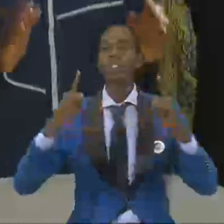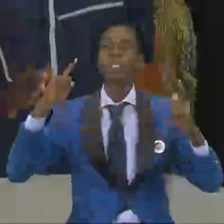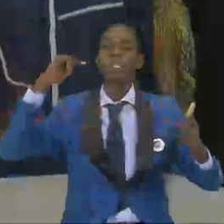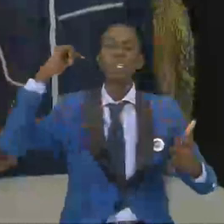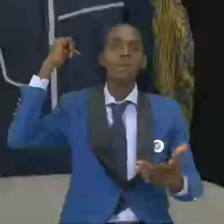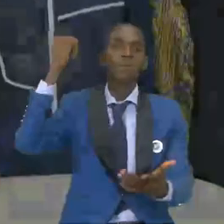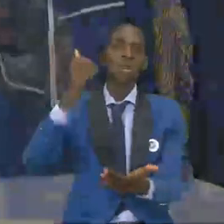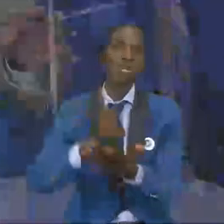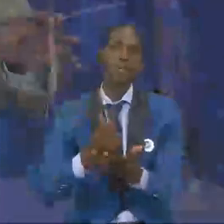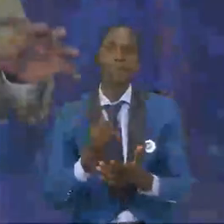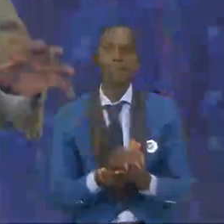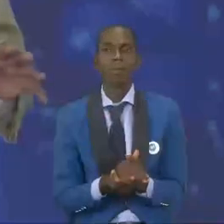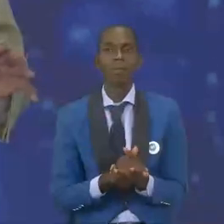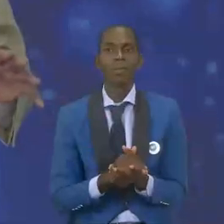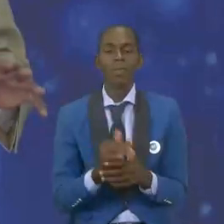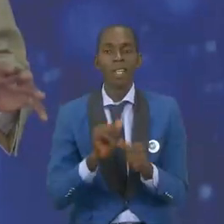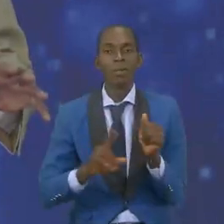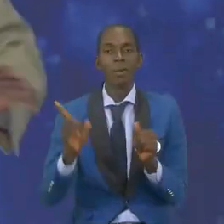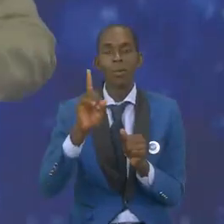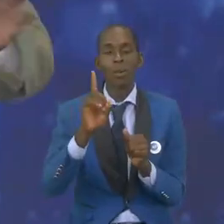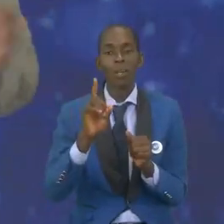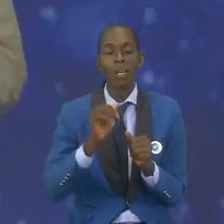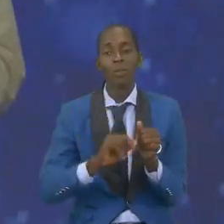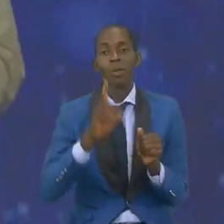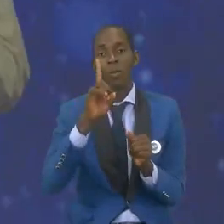Et le lieu principal crie.